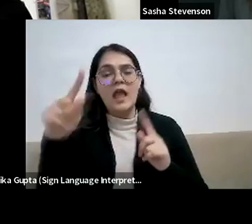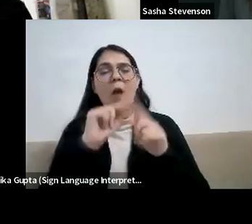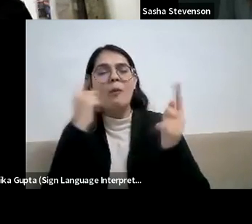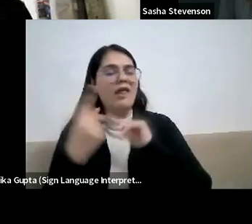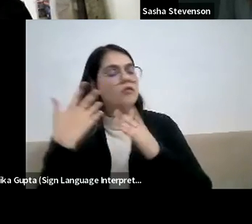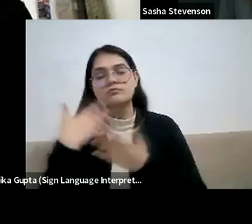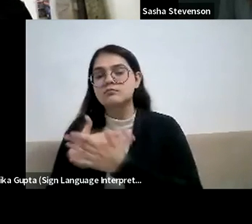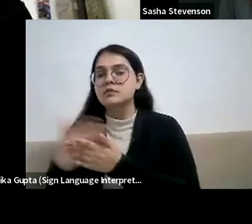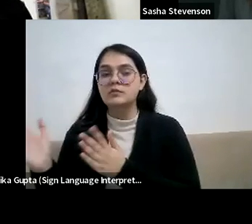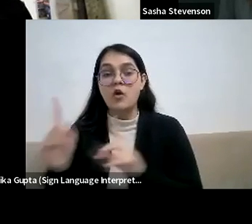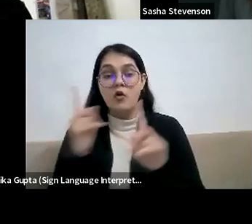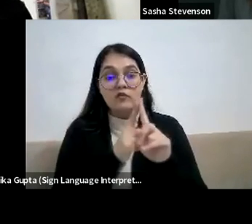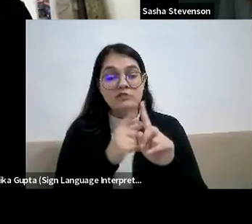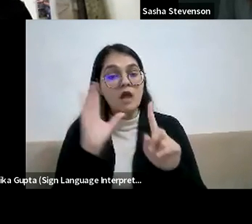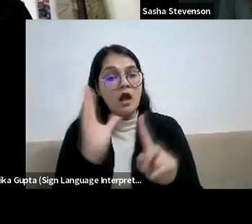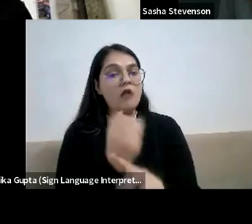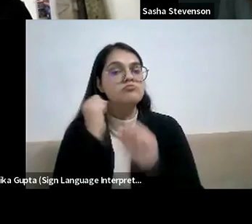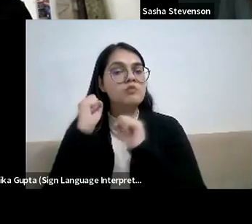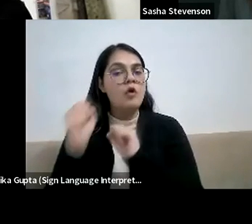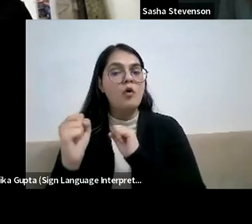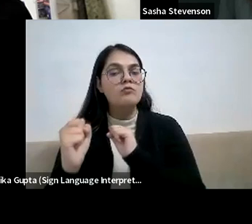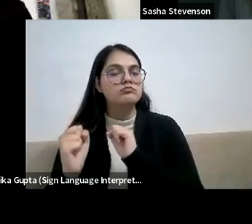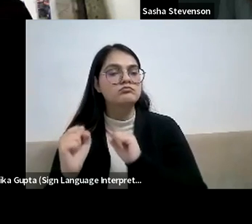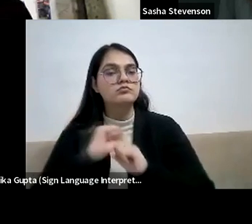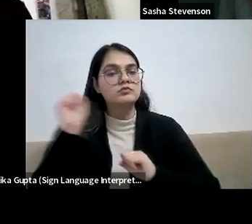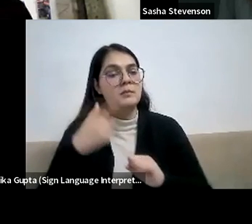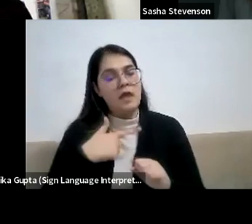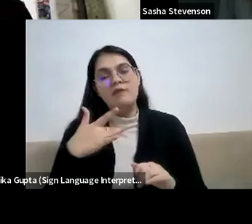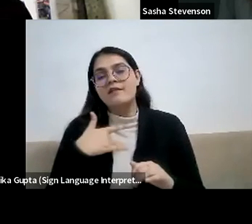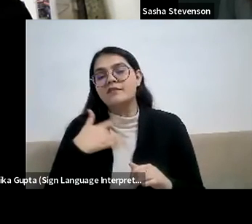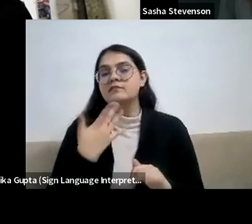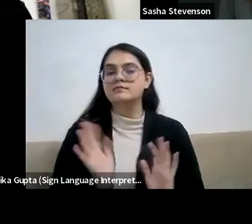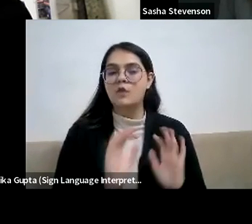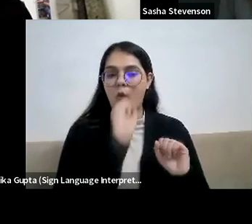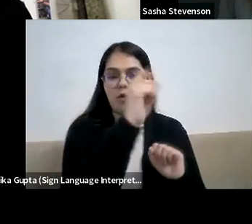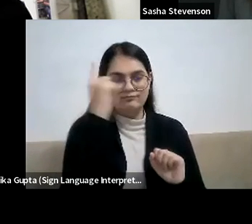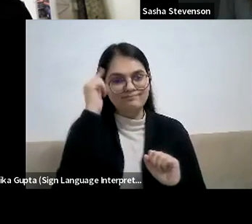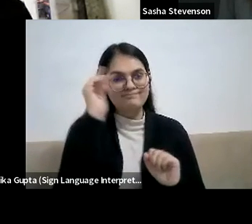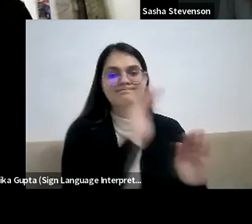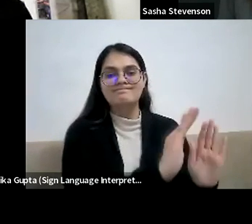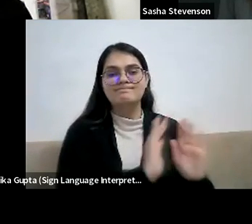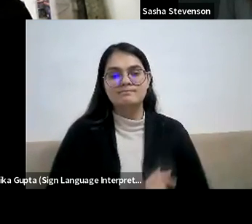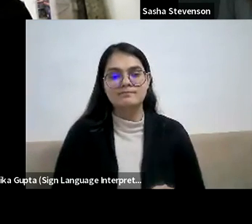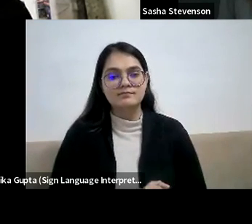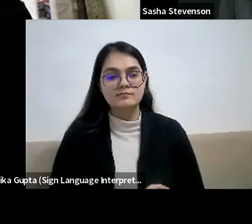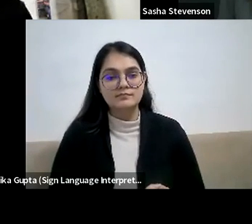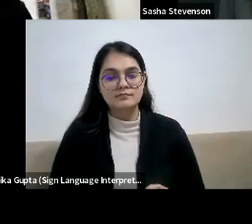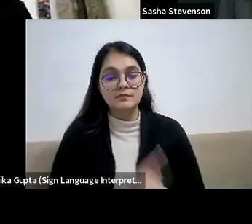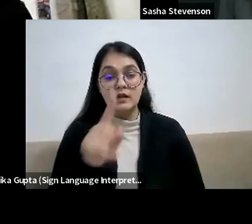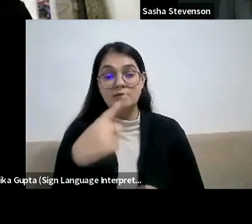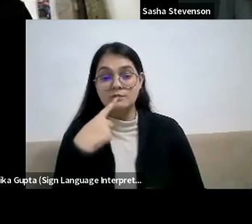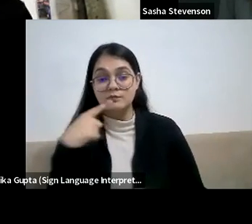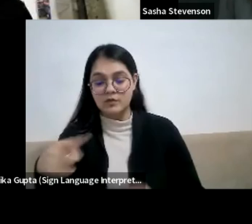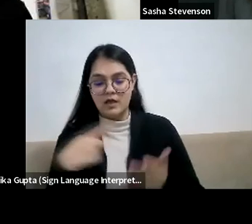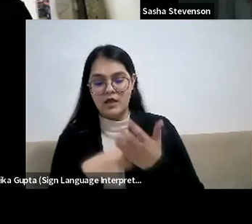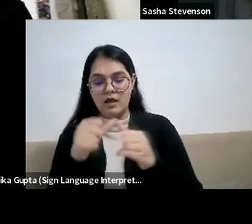होगा. एक बहुत बड़ा कल्चरल रिवोल्यूशन करना पड़ेगा, ऐसा मेरे को लगता है. So we need cultural